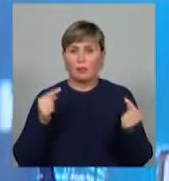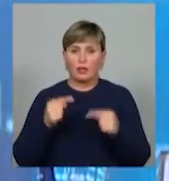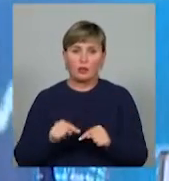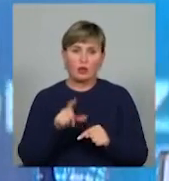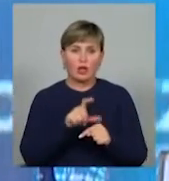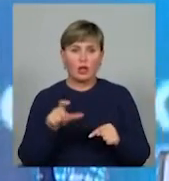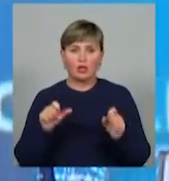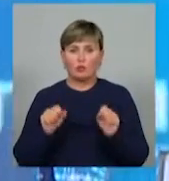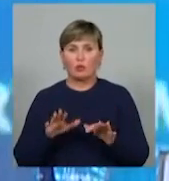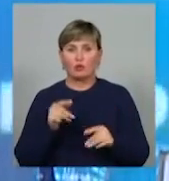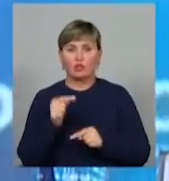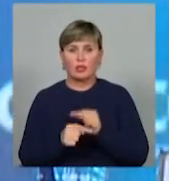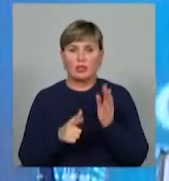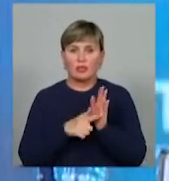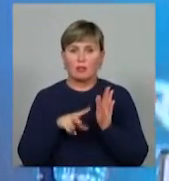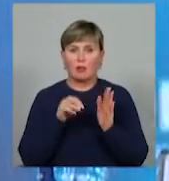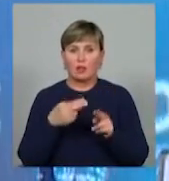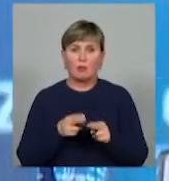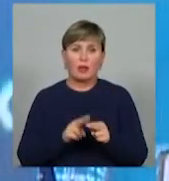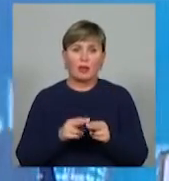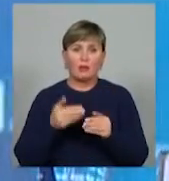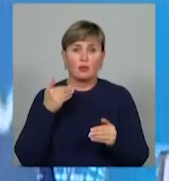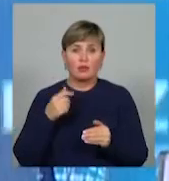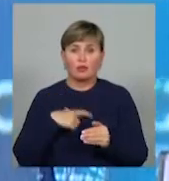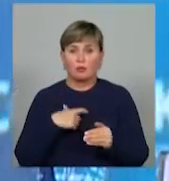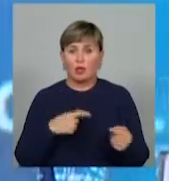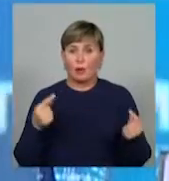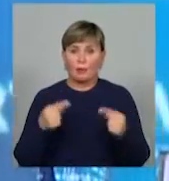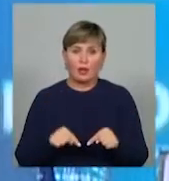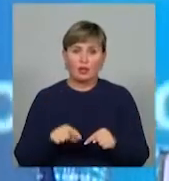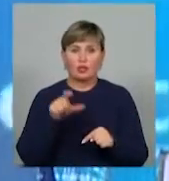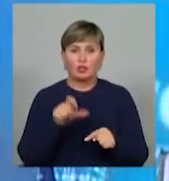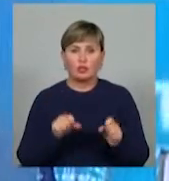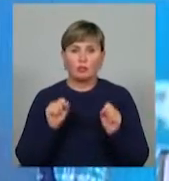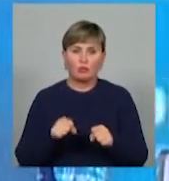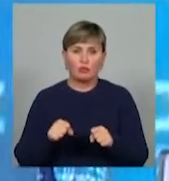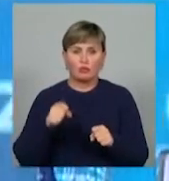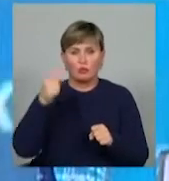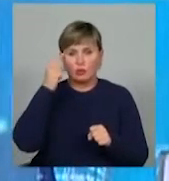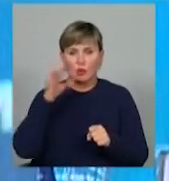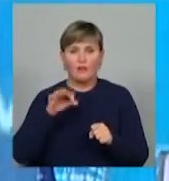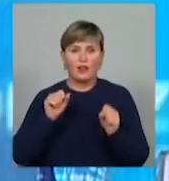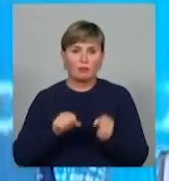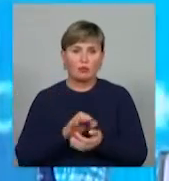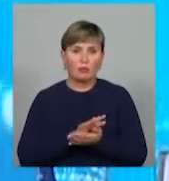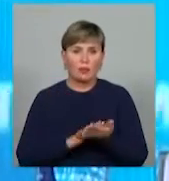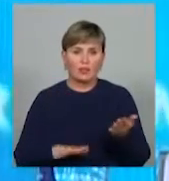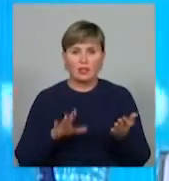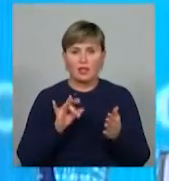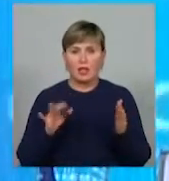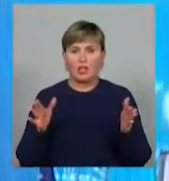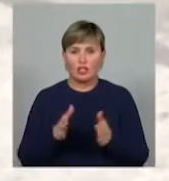граждане смогут только через семь лет поэтому прежде чем объявить себя банкротом человек должен задуматься о возможных последствиях и